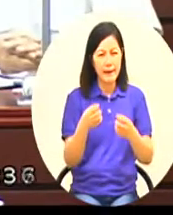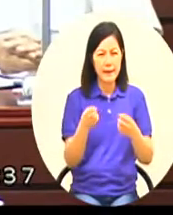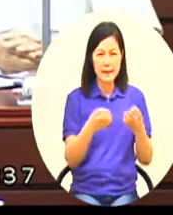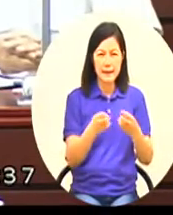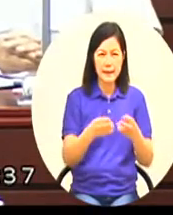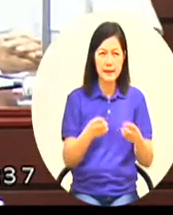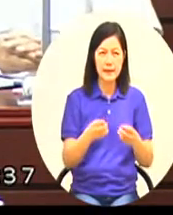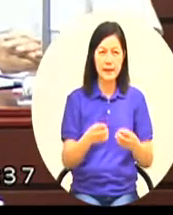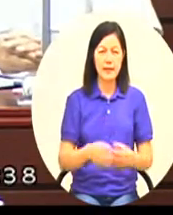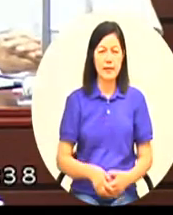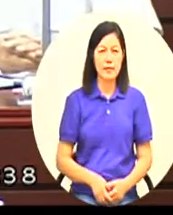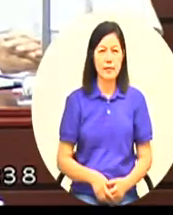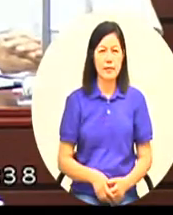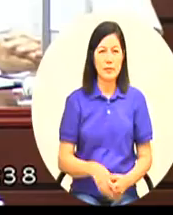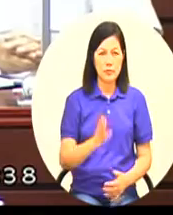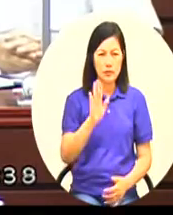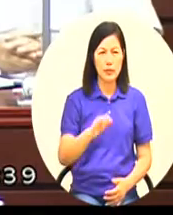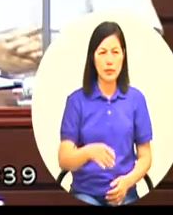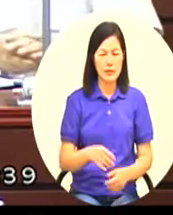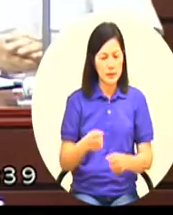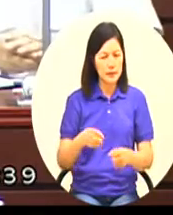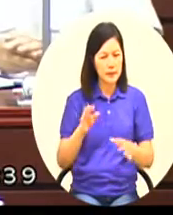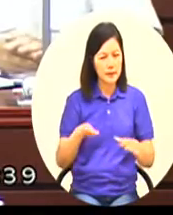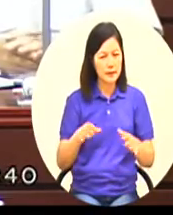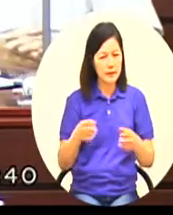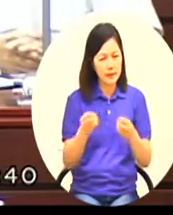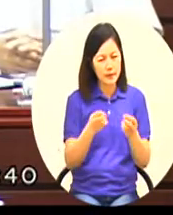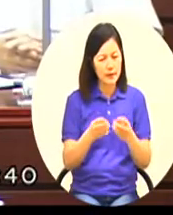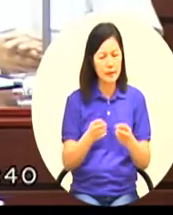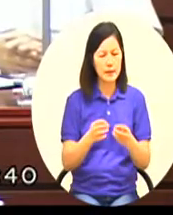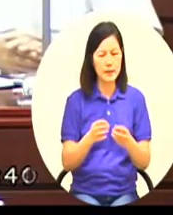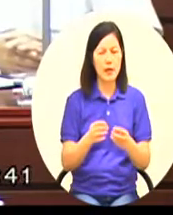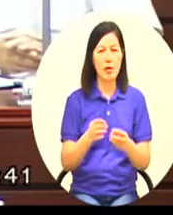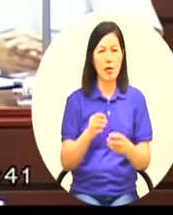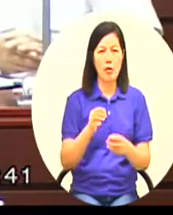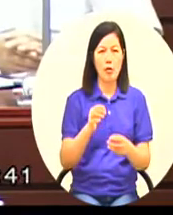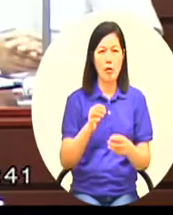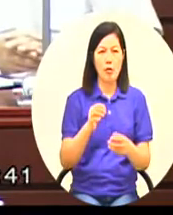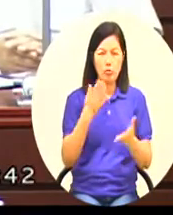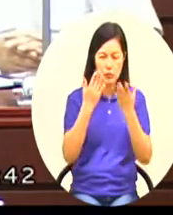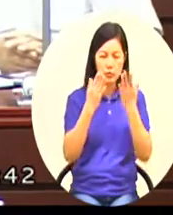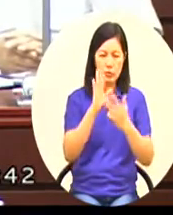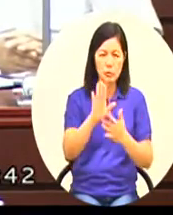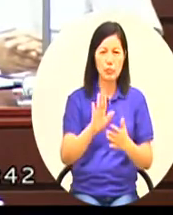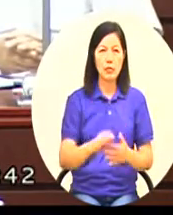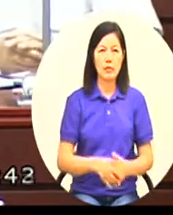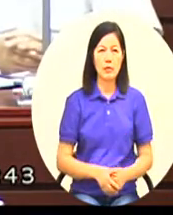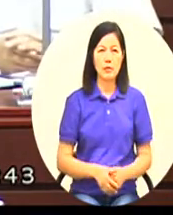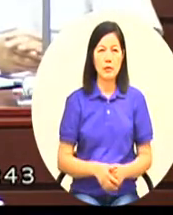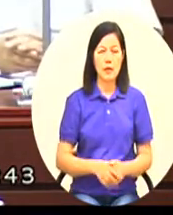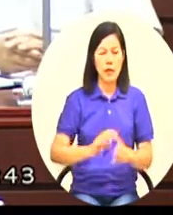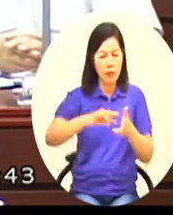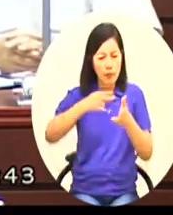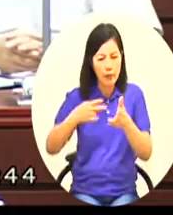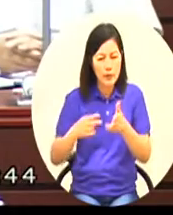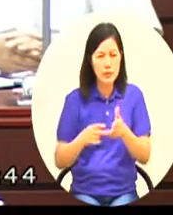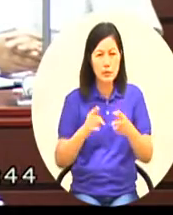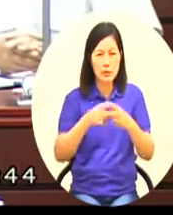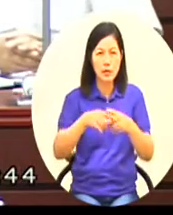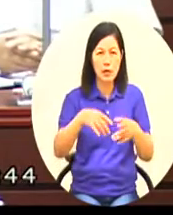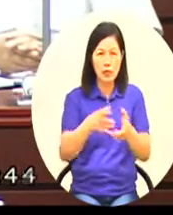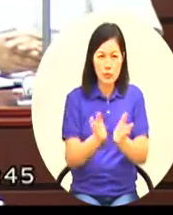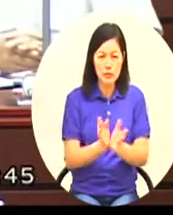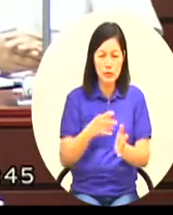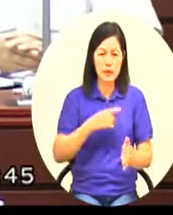里。后来我们也检讨出问题了，那我们先以走文分局啊做示范，我们成立一个维修小组，就是所谓的